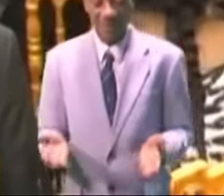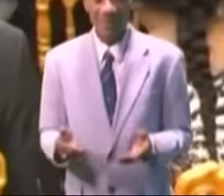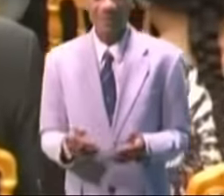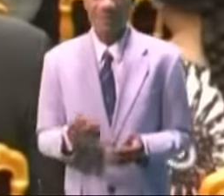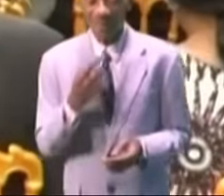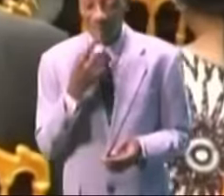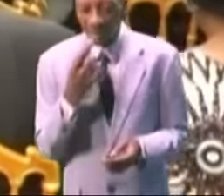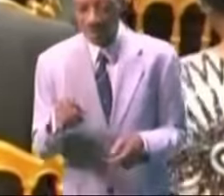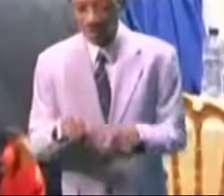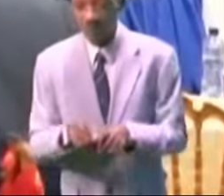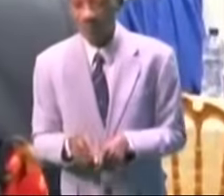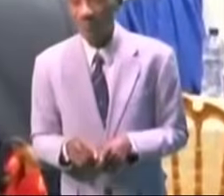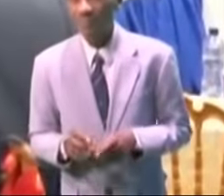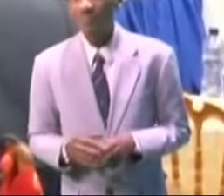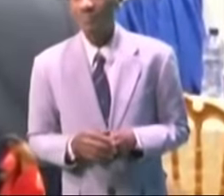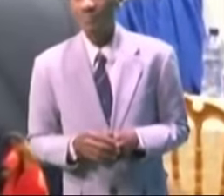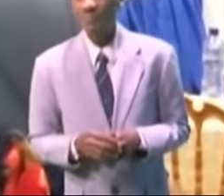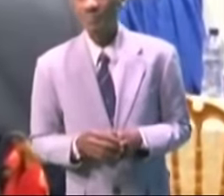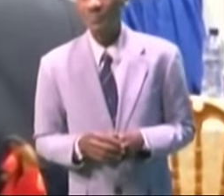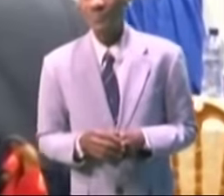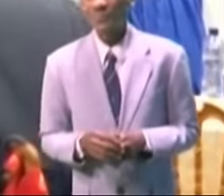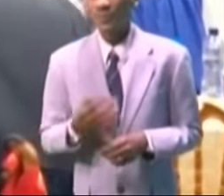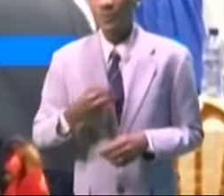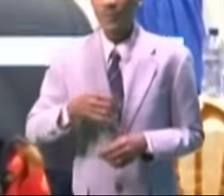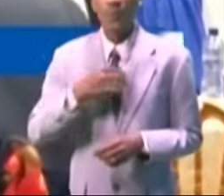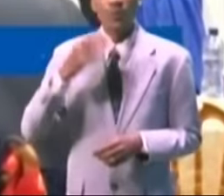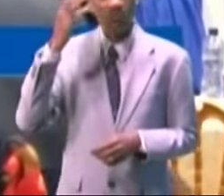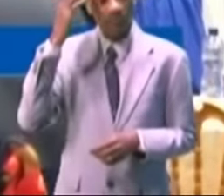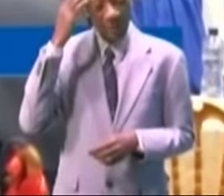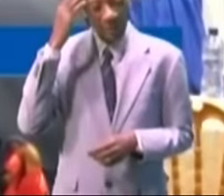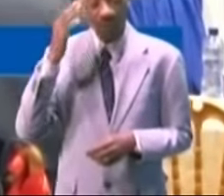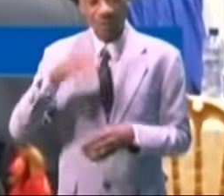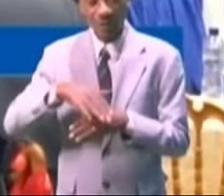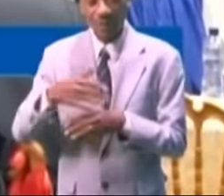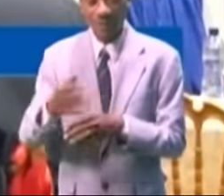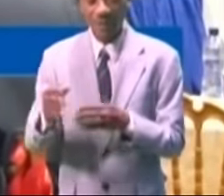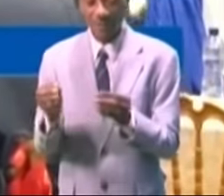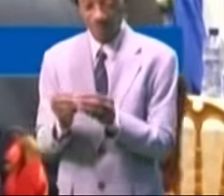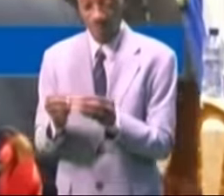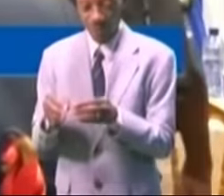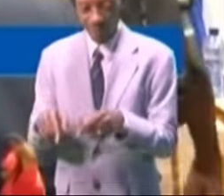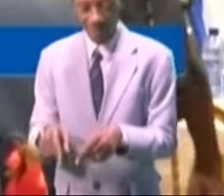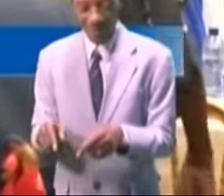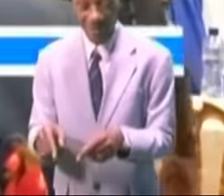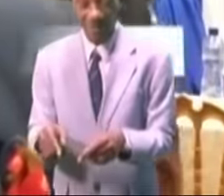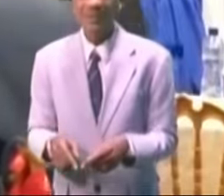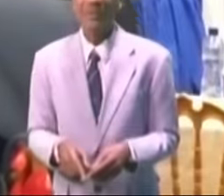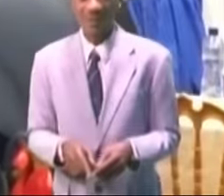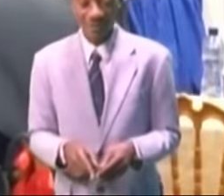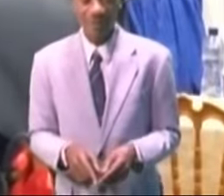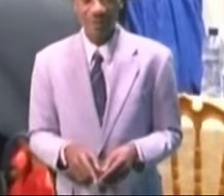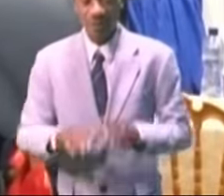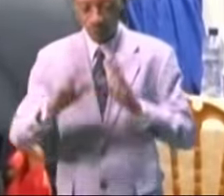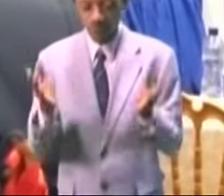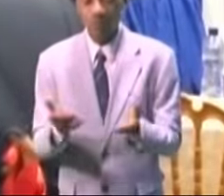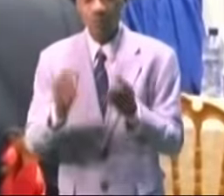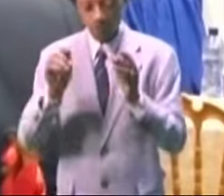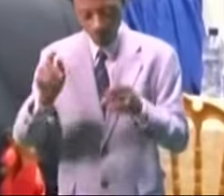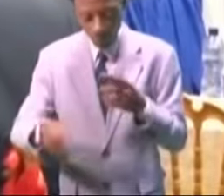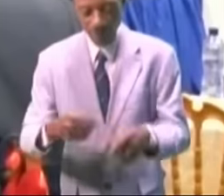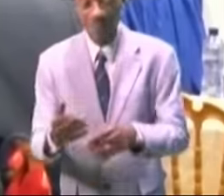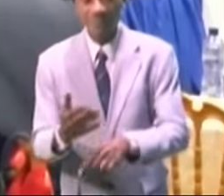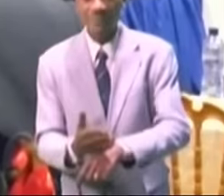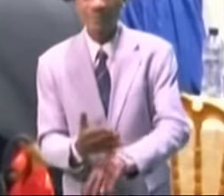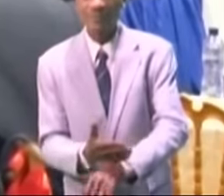On suppose qu'après ces séances, le chemin sera désormais balisé pour une bonne collaboration. Parce que la finalité